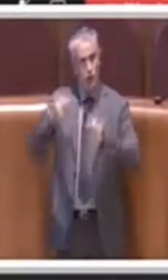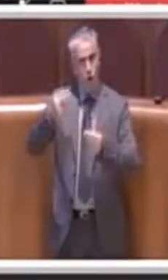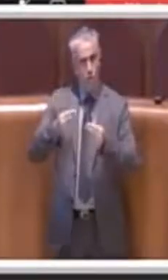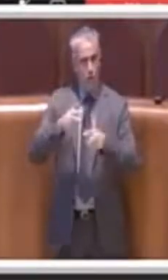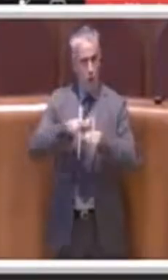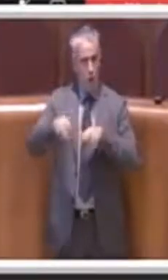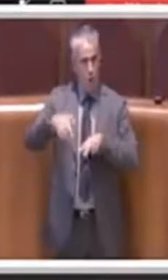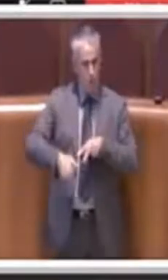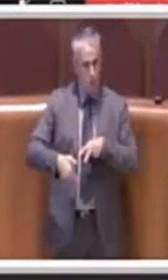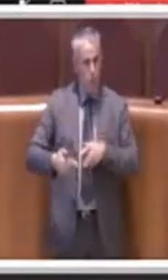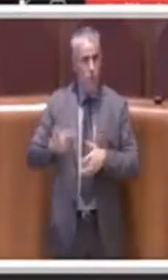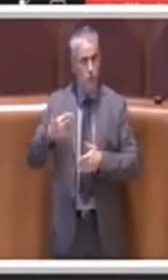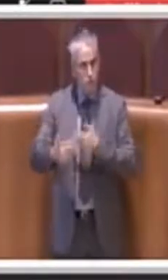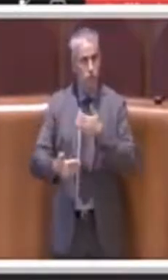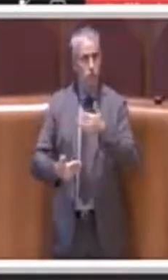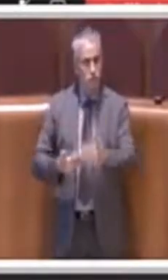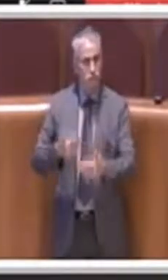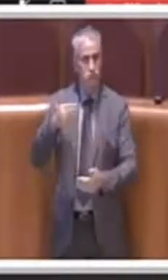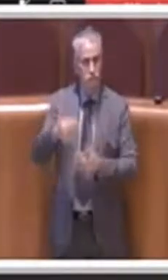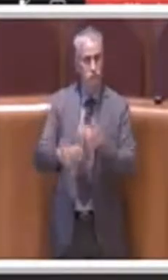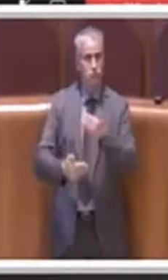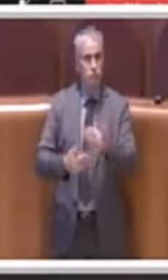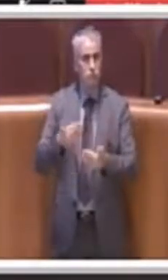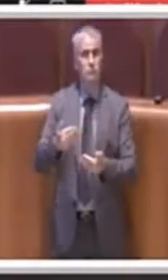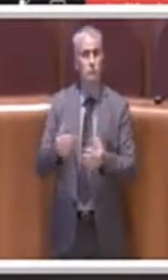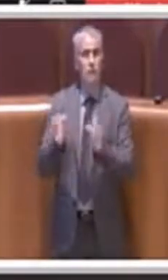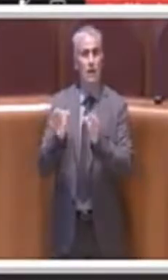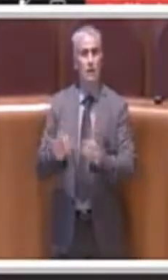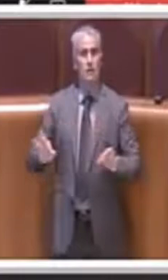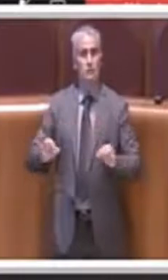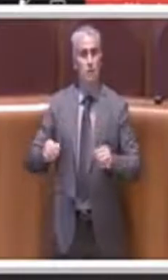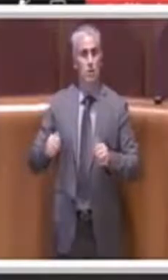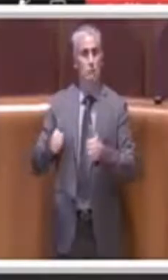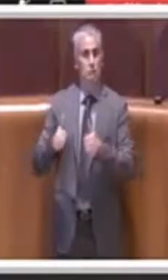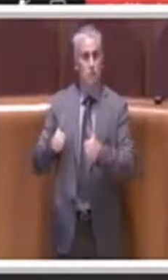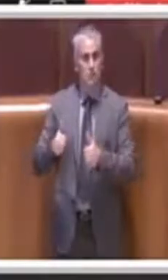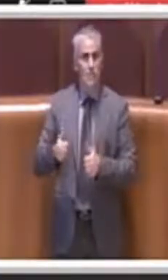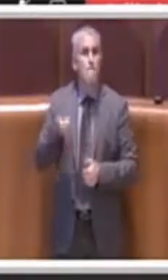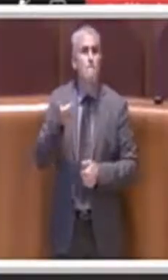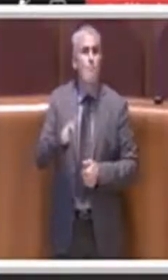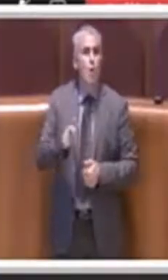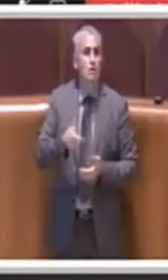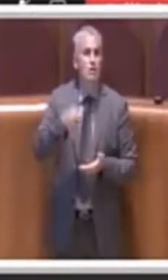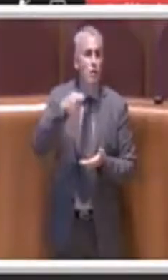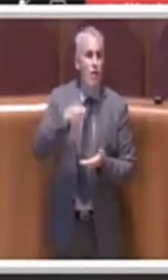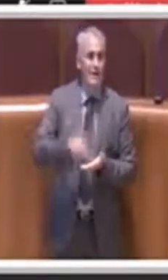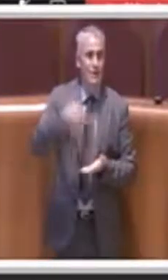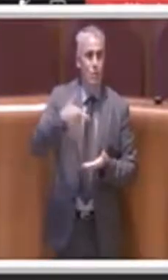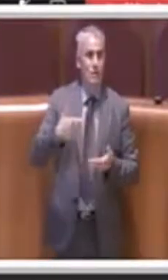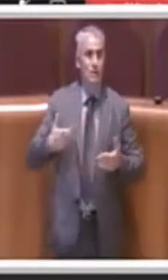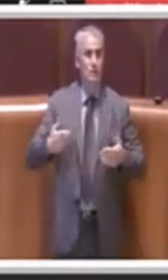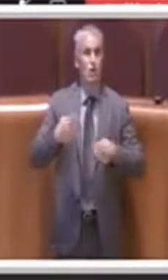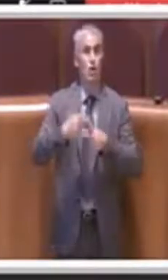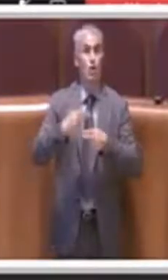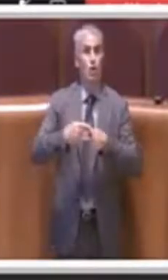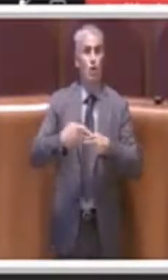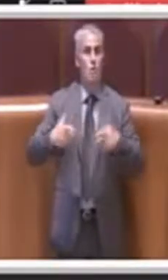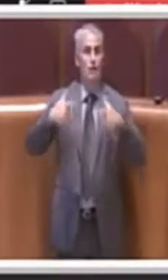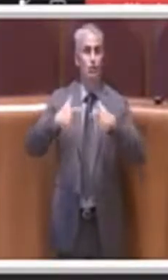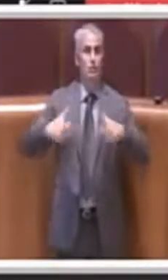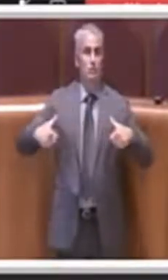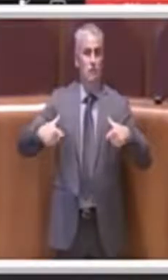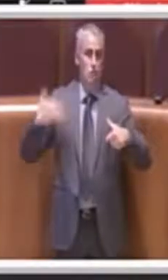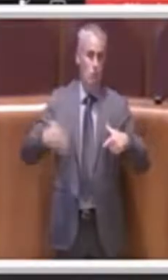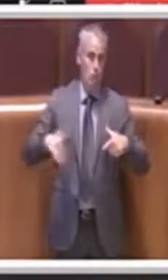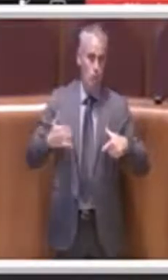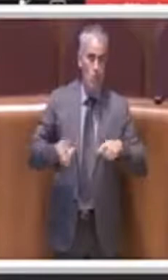dell'ente, diciamo, di tutto rispetto, tenuto conto anche dell'importanza, della città, di Roma e quelli che